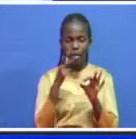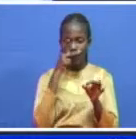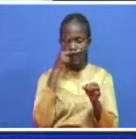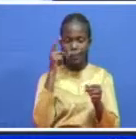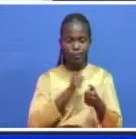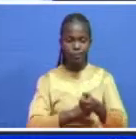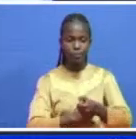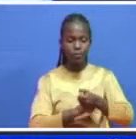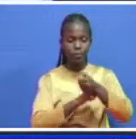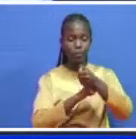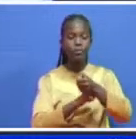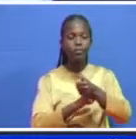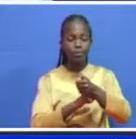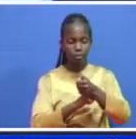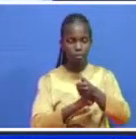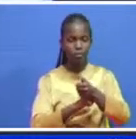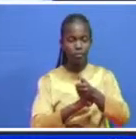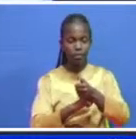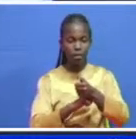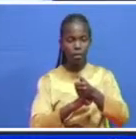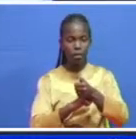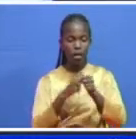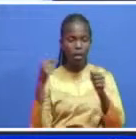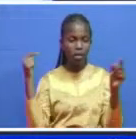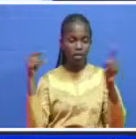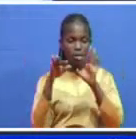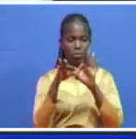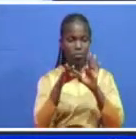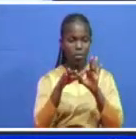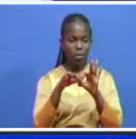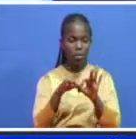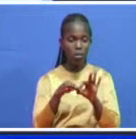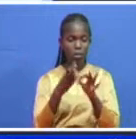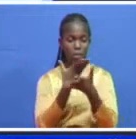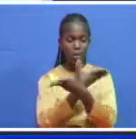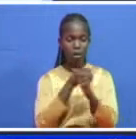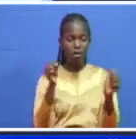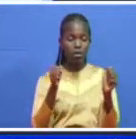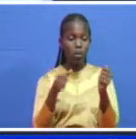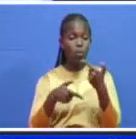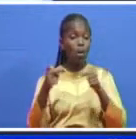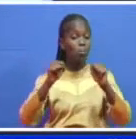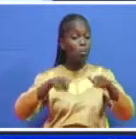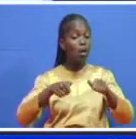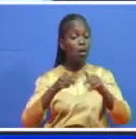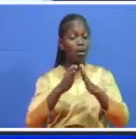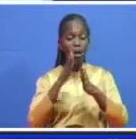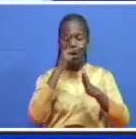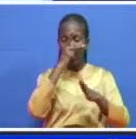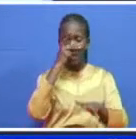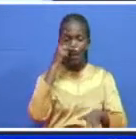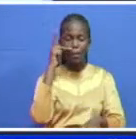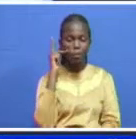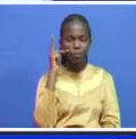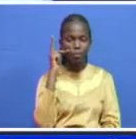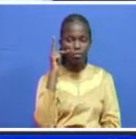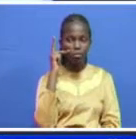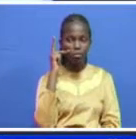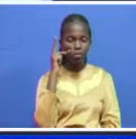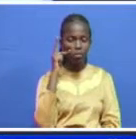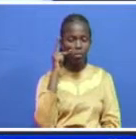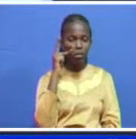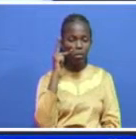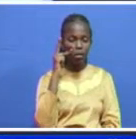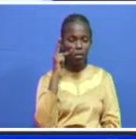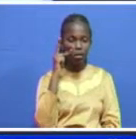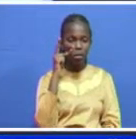Wiper Stephen Kalonzo Musyoka ngwatanio. Isuni yo yedhi wa inosie kibila cha Osumbi na Kalonzo Musyoka niwe wedhi wa emo Osumbi